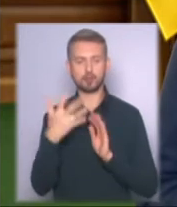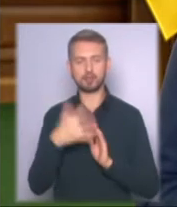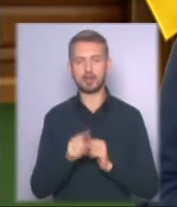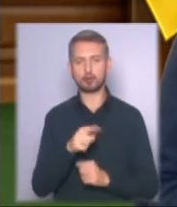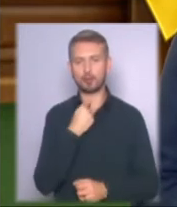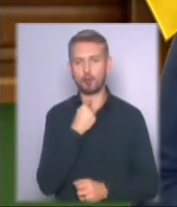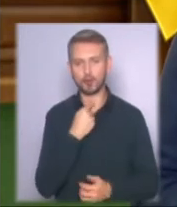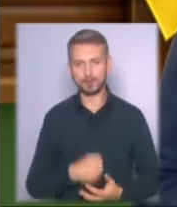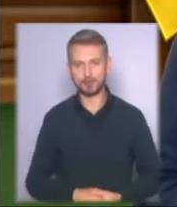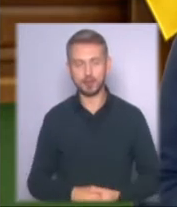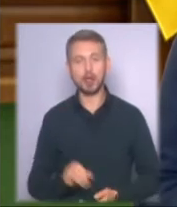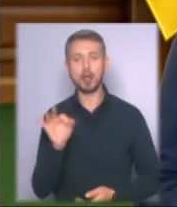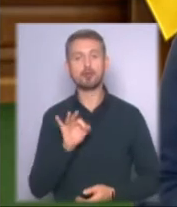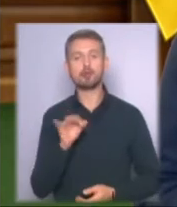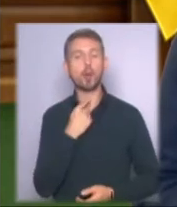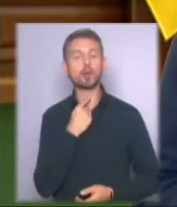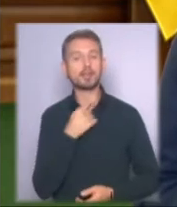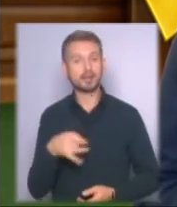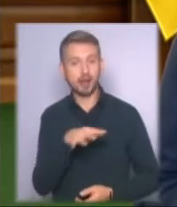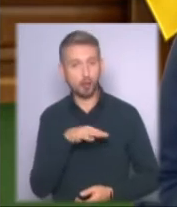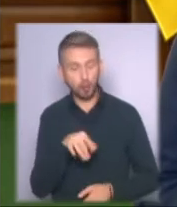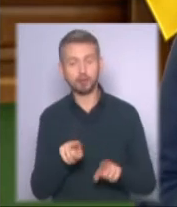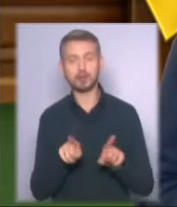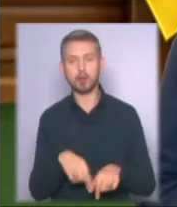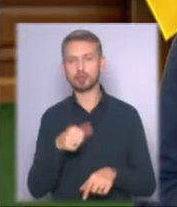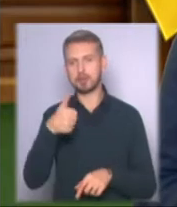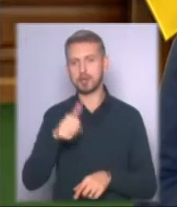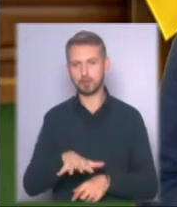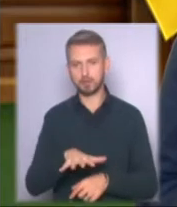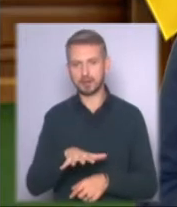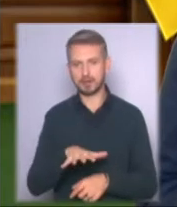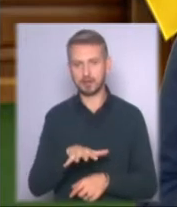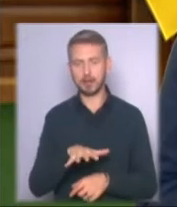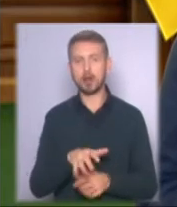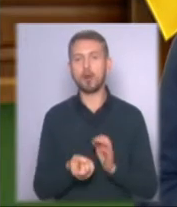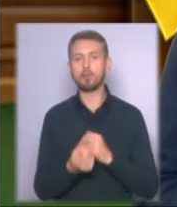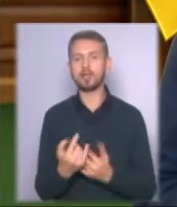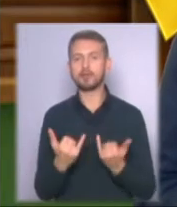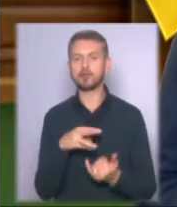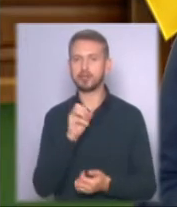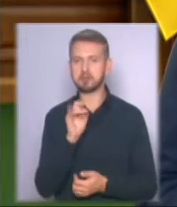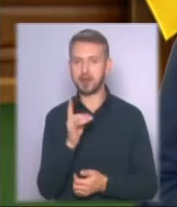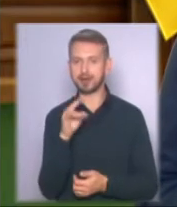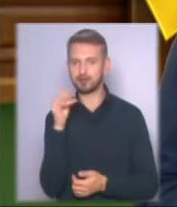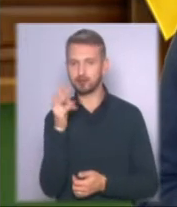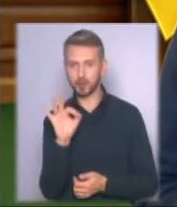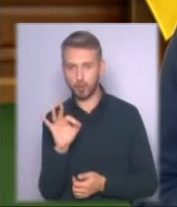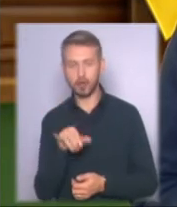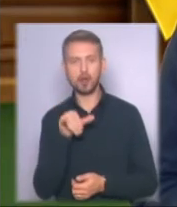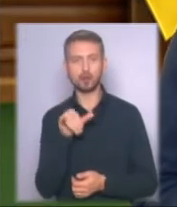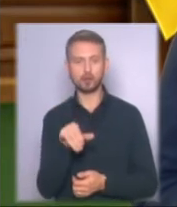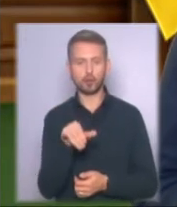3851 голос. Щодо Голосіївського району, то тут також на першому місці опинився чинний мер Віталій Кличко. У